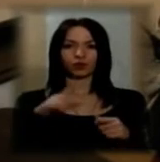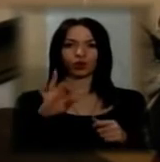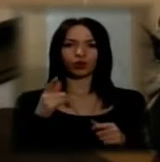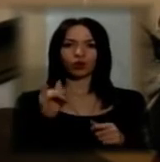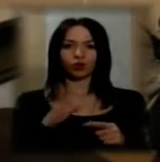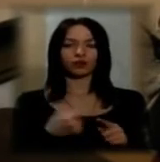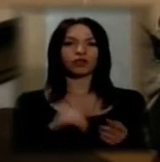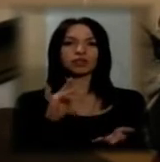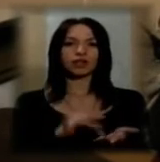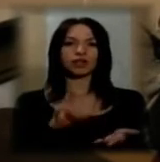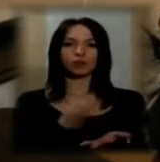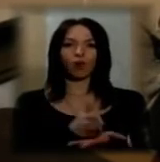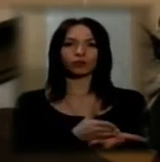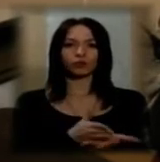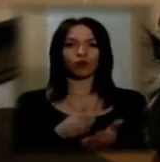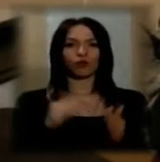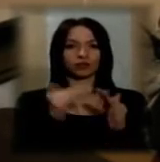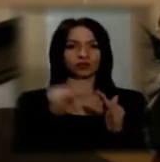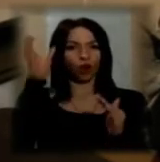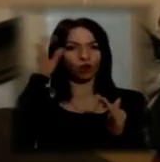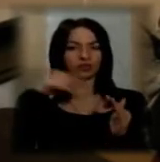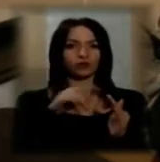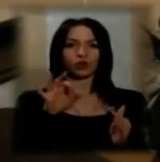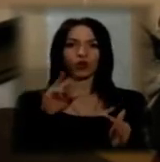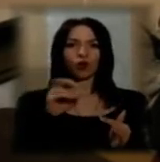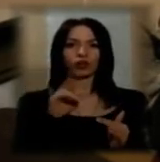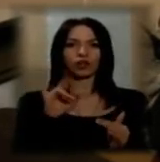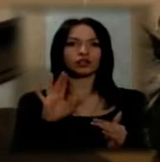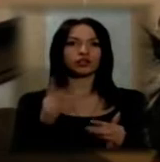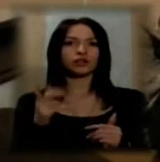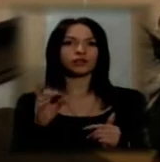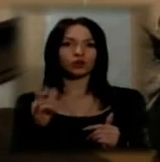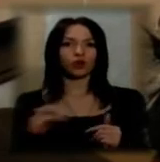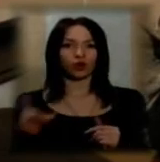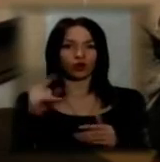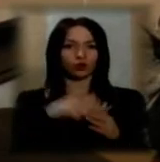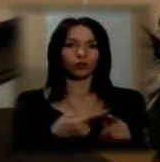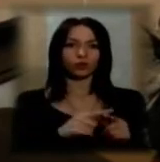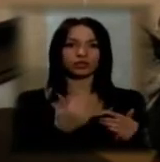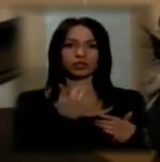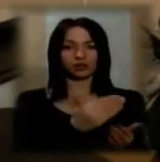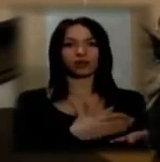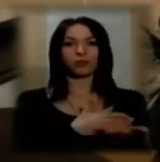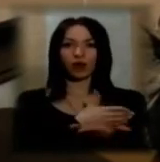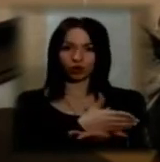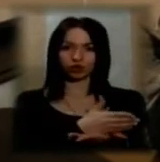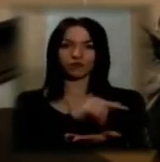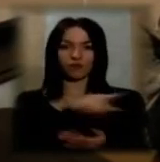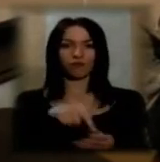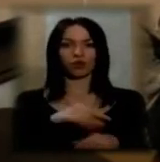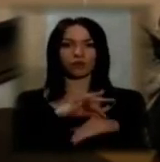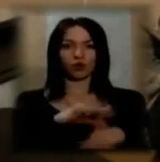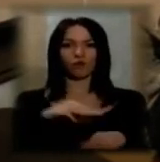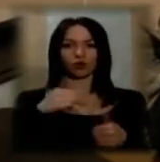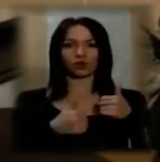обслуговуванню закладів освіти Олешківського району. Тобто це їх прерогатива, вони проводили тендер. Але